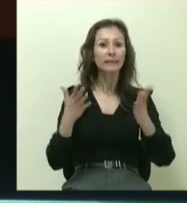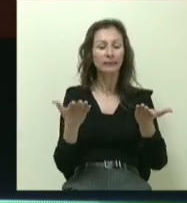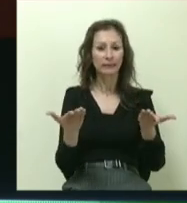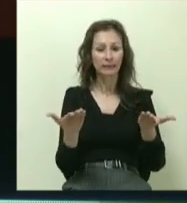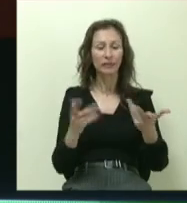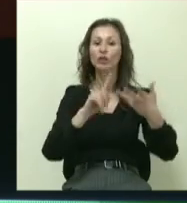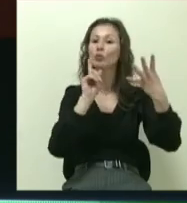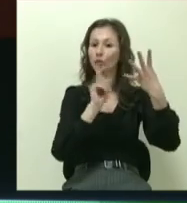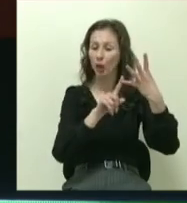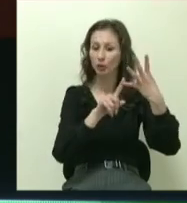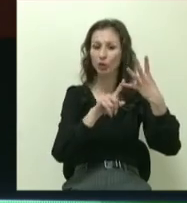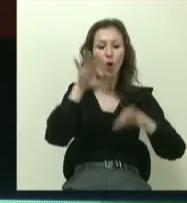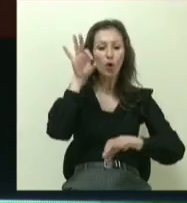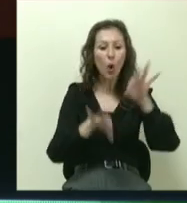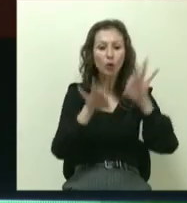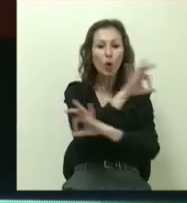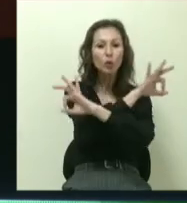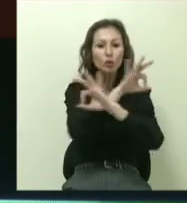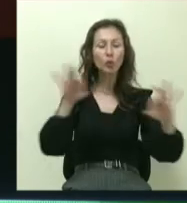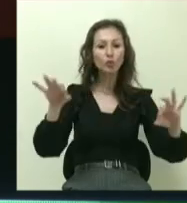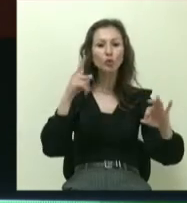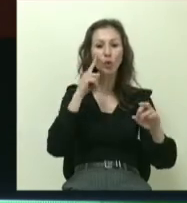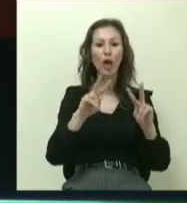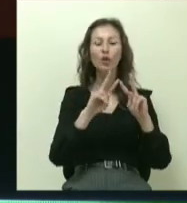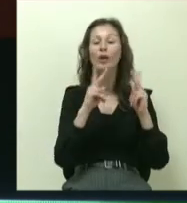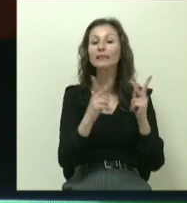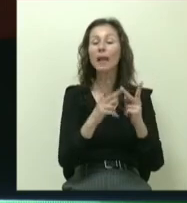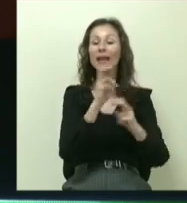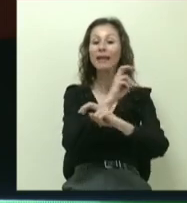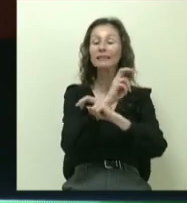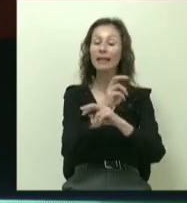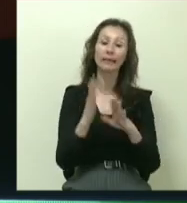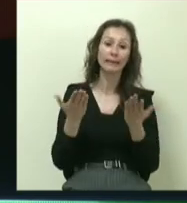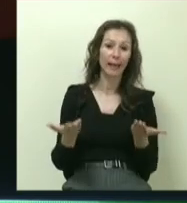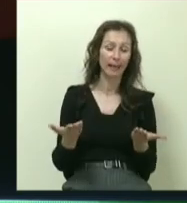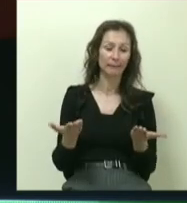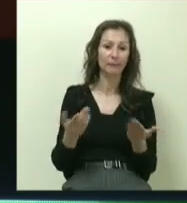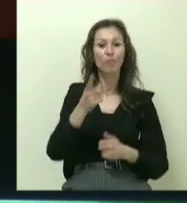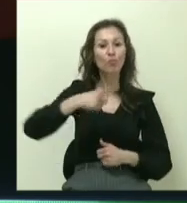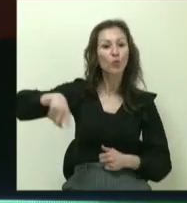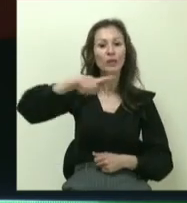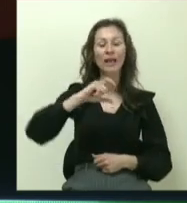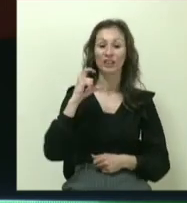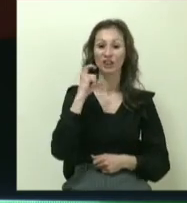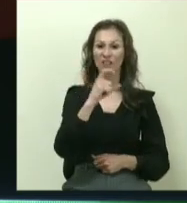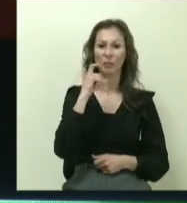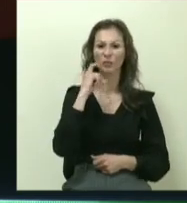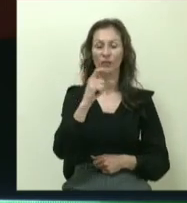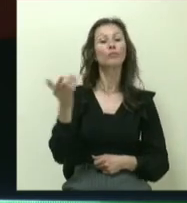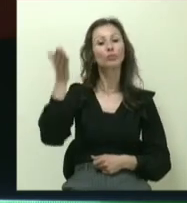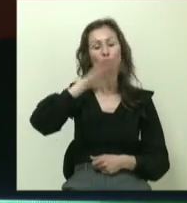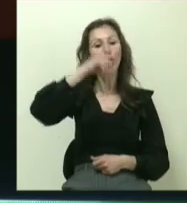ve 4 kontrolsüz Küreselleşmenin riskleri nelerdir Bunları cevapladıktan sonra